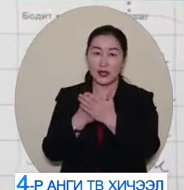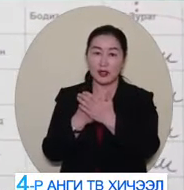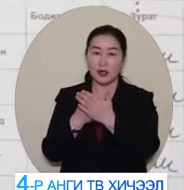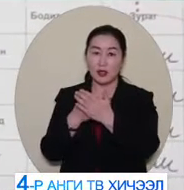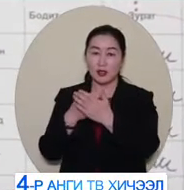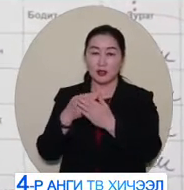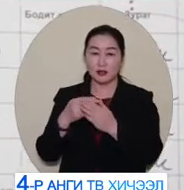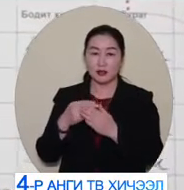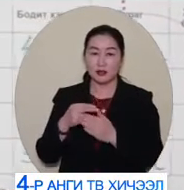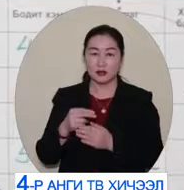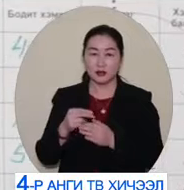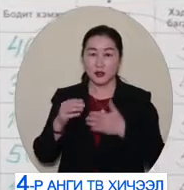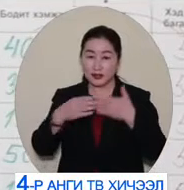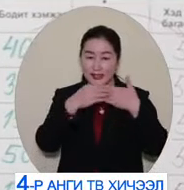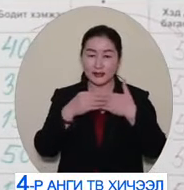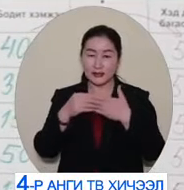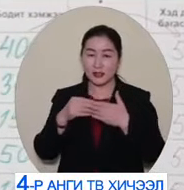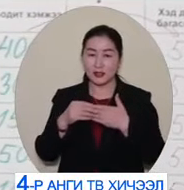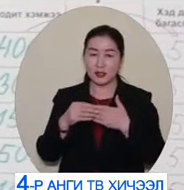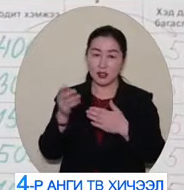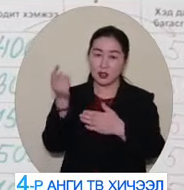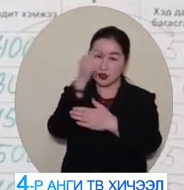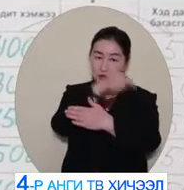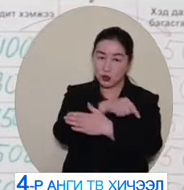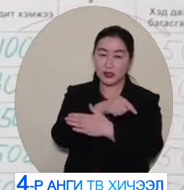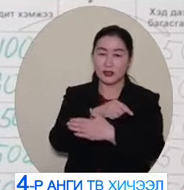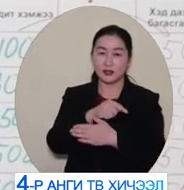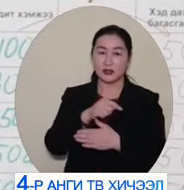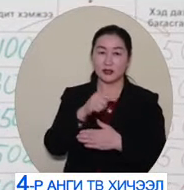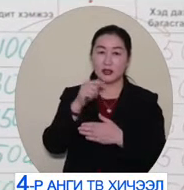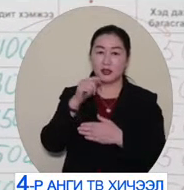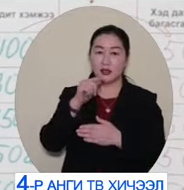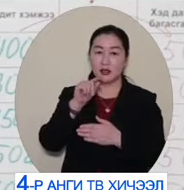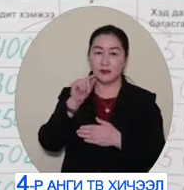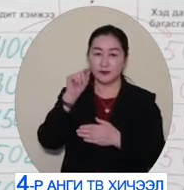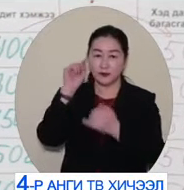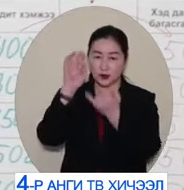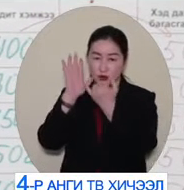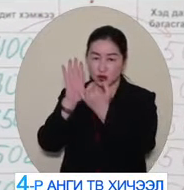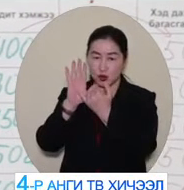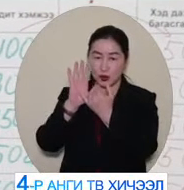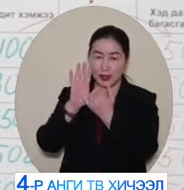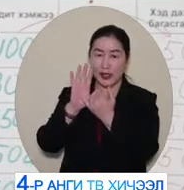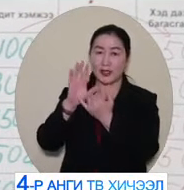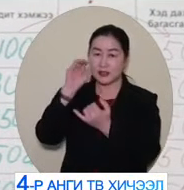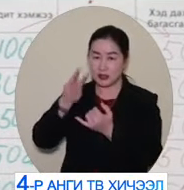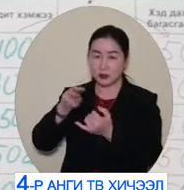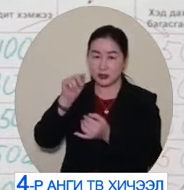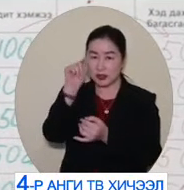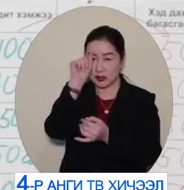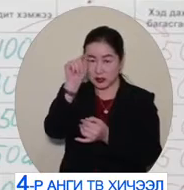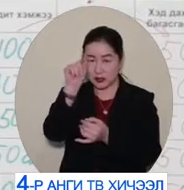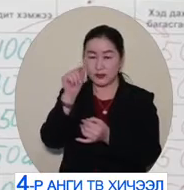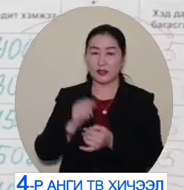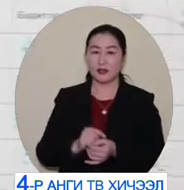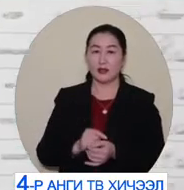модоо тэмдэглэхийн тулд зүүн талын энэ шугамнаас дэшээ 1 2 3 4 5 6. За модыг бол